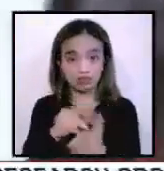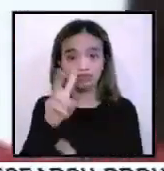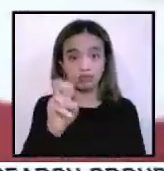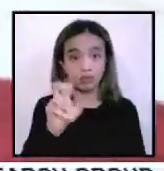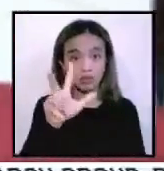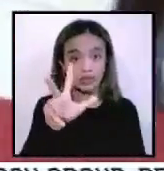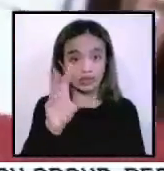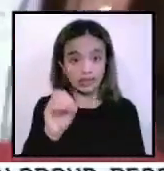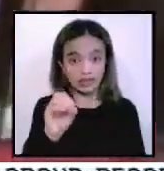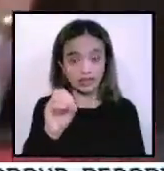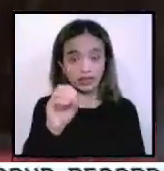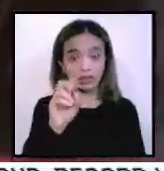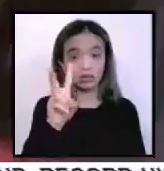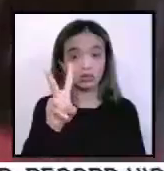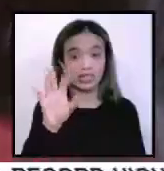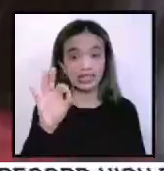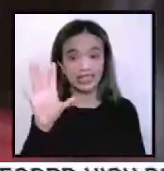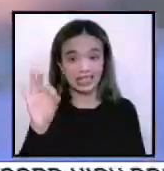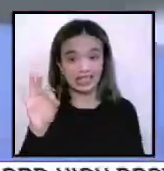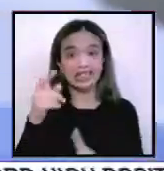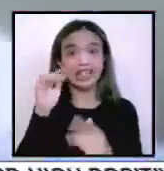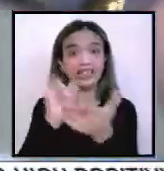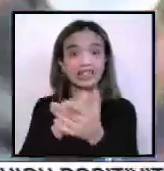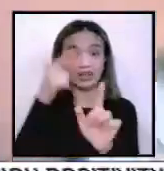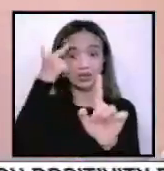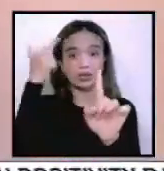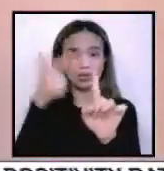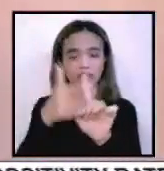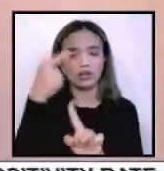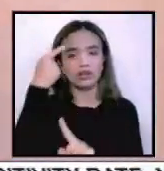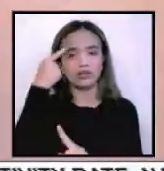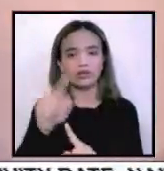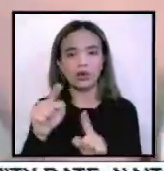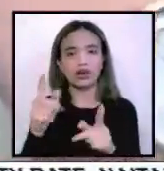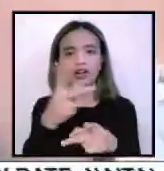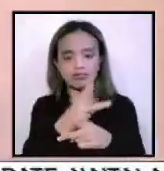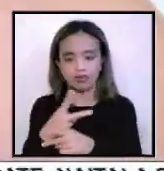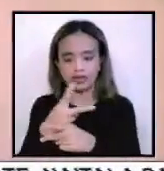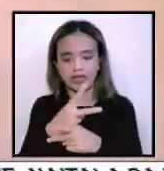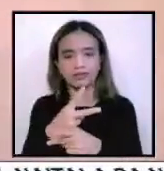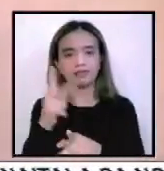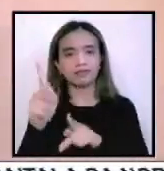1,299,000 na target population ng Davao City para sa herd immunity, mayroon ng